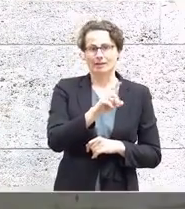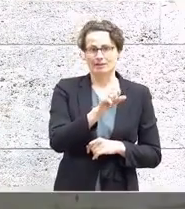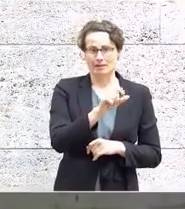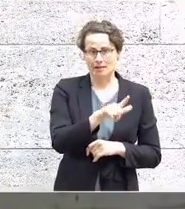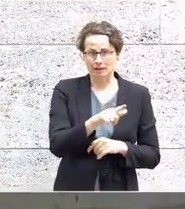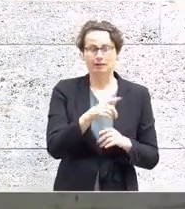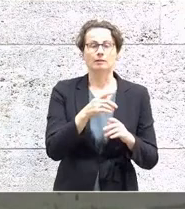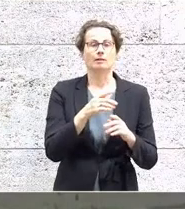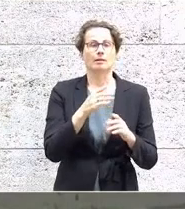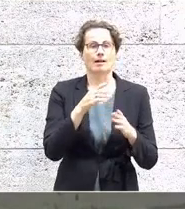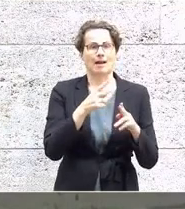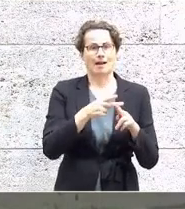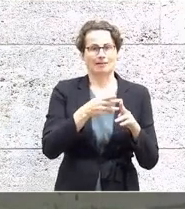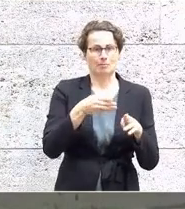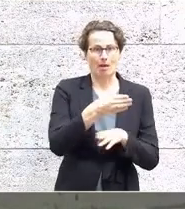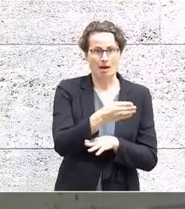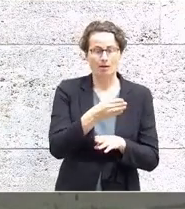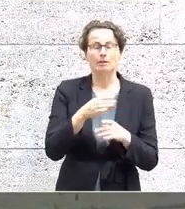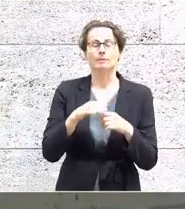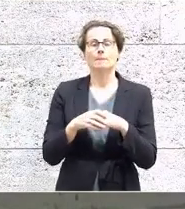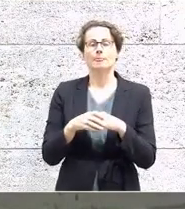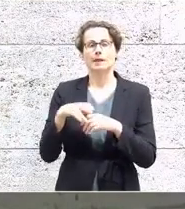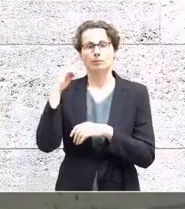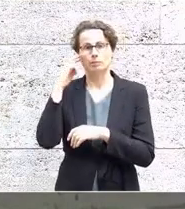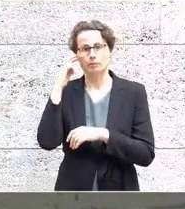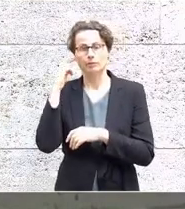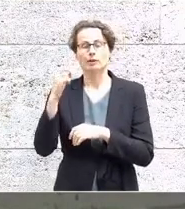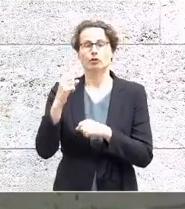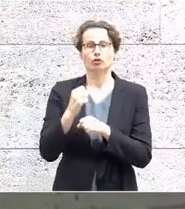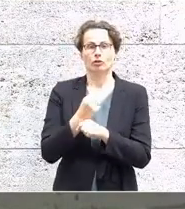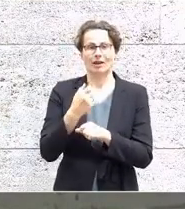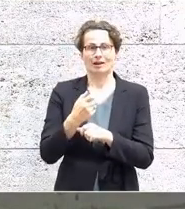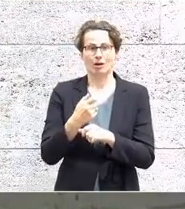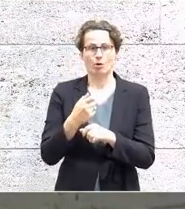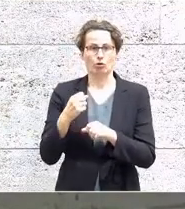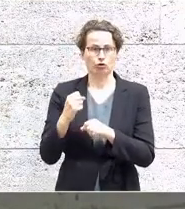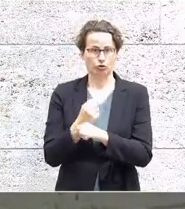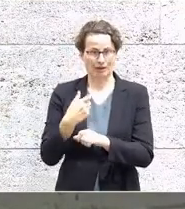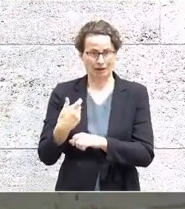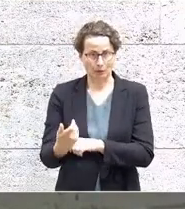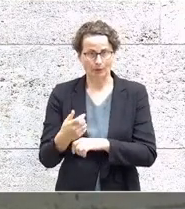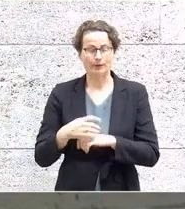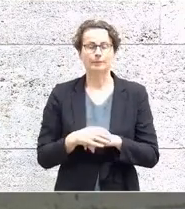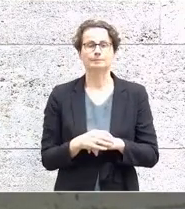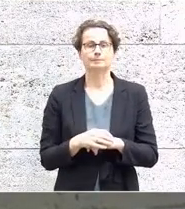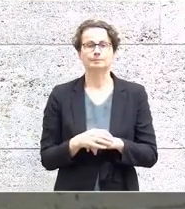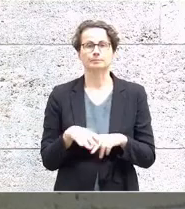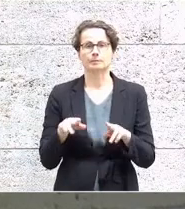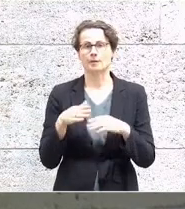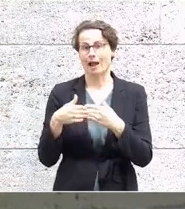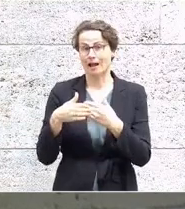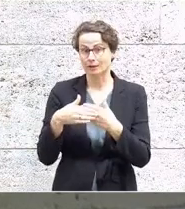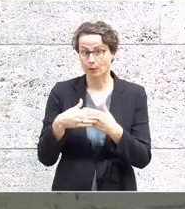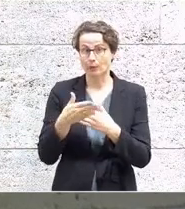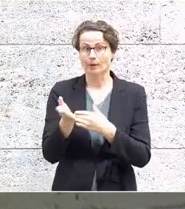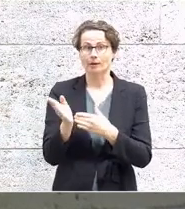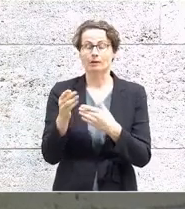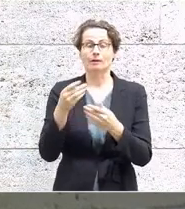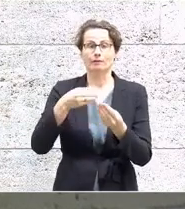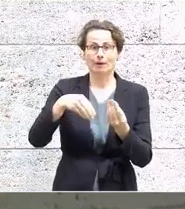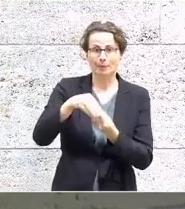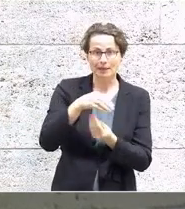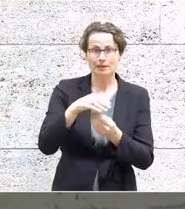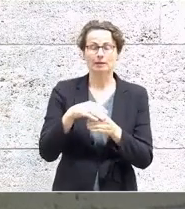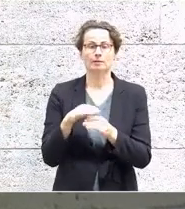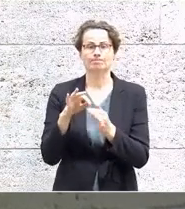geehrter Herr Professor von Steinau Steinrück, sehr geehrte Angehörige und Familien der Frauen